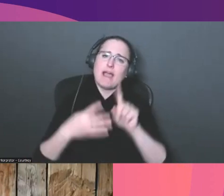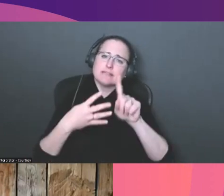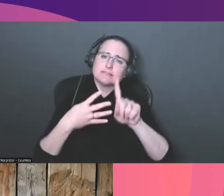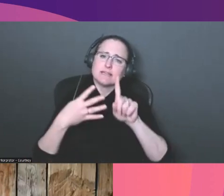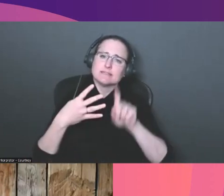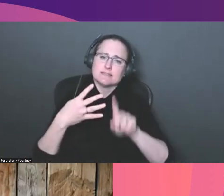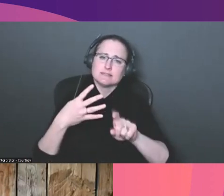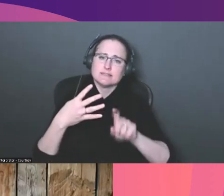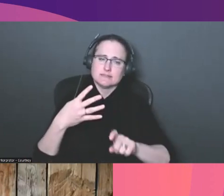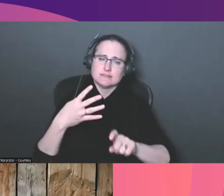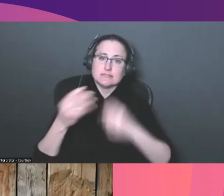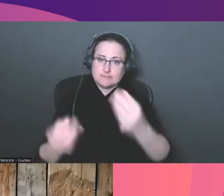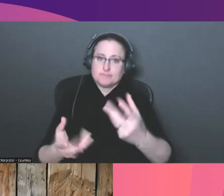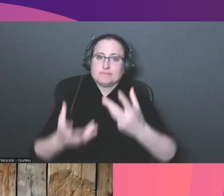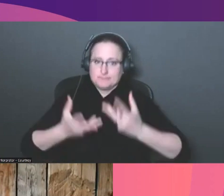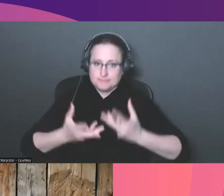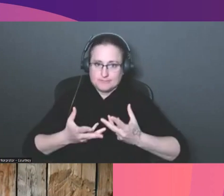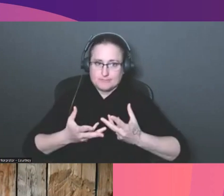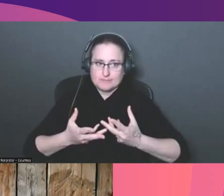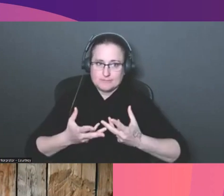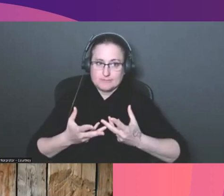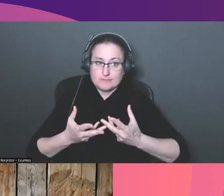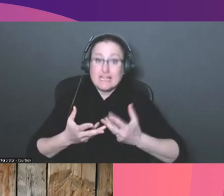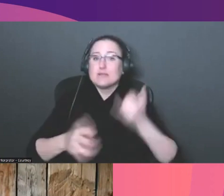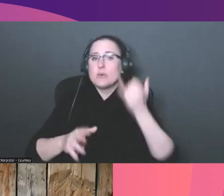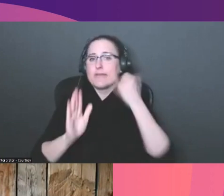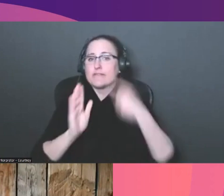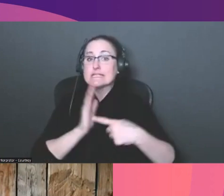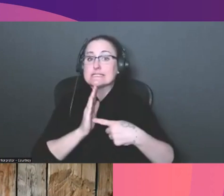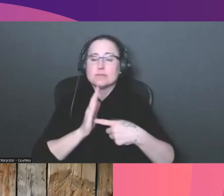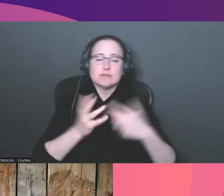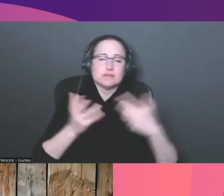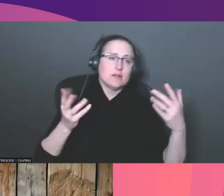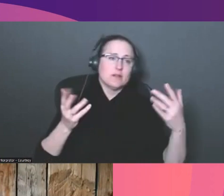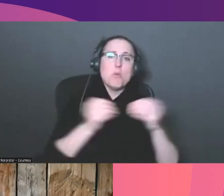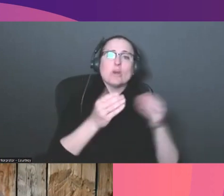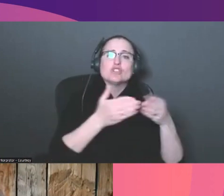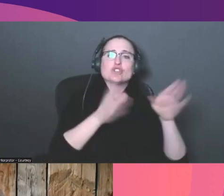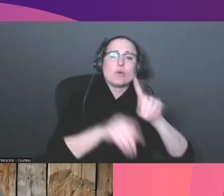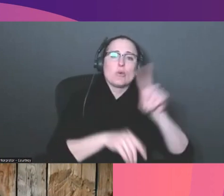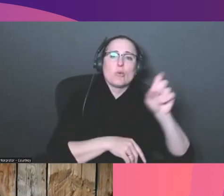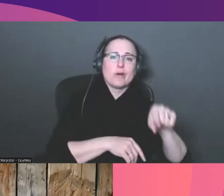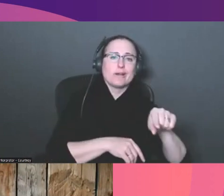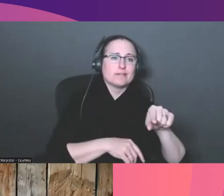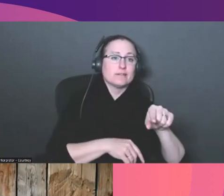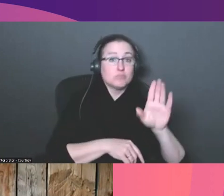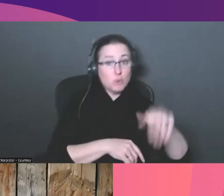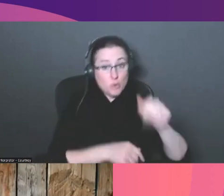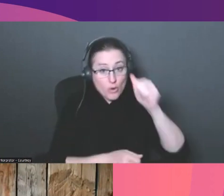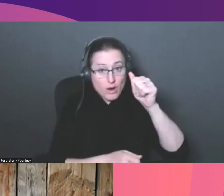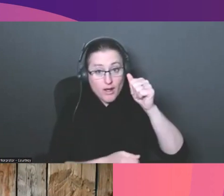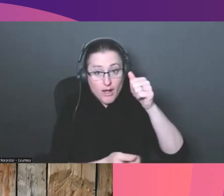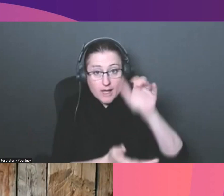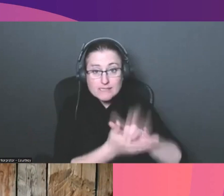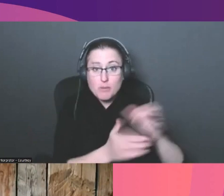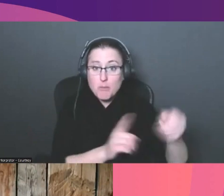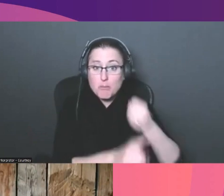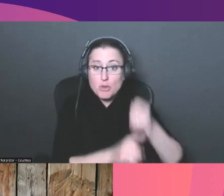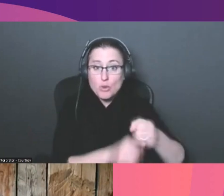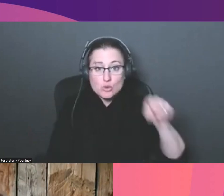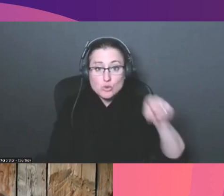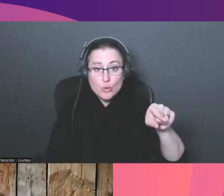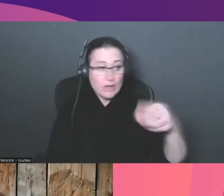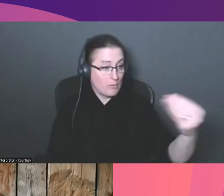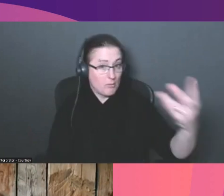mais simplement le fait de poser des questions vous donnera des renseignements. Si vous posez une question générale, par exemple, est-ce que